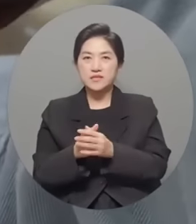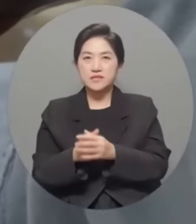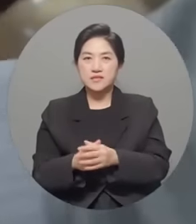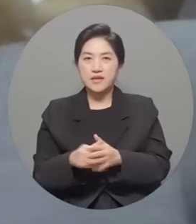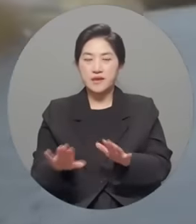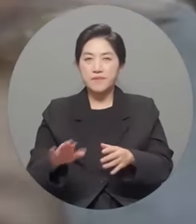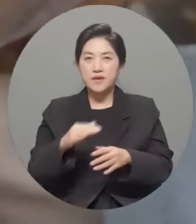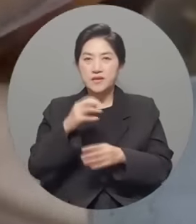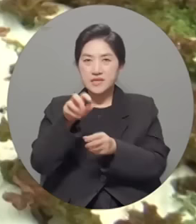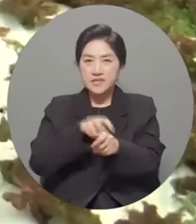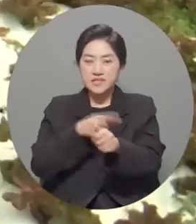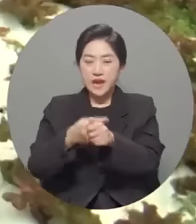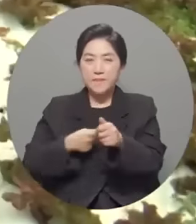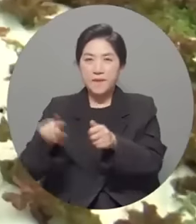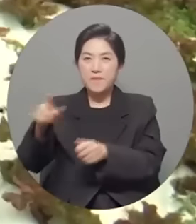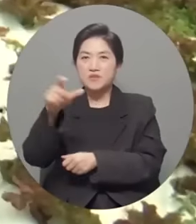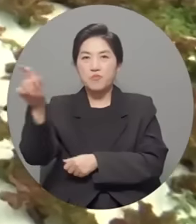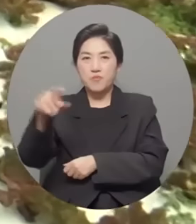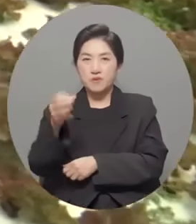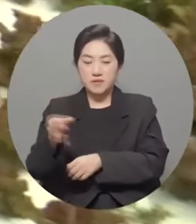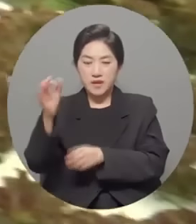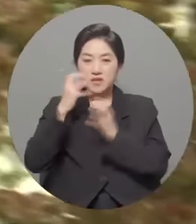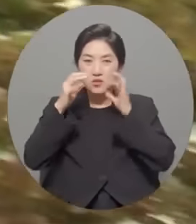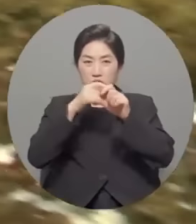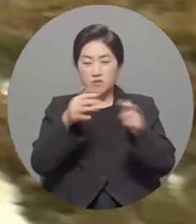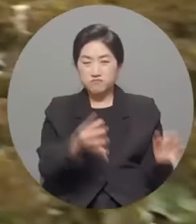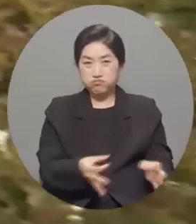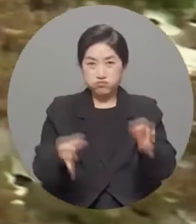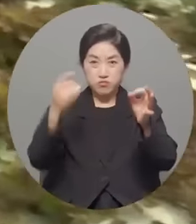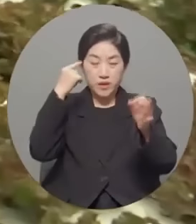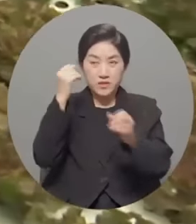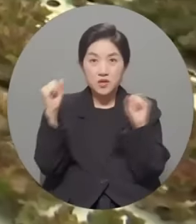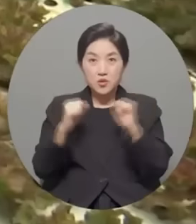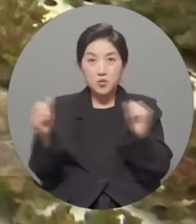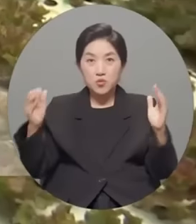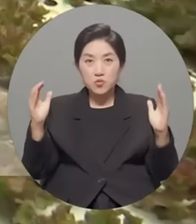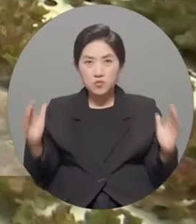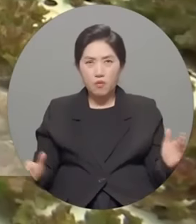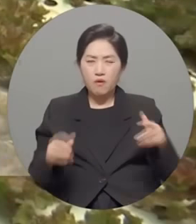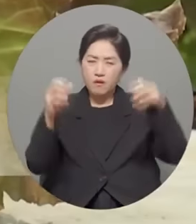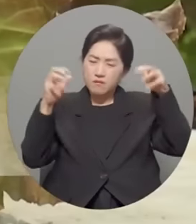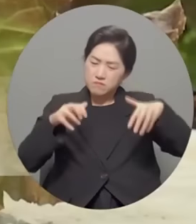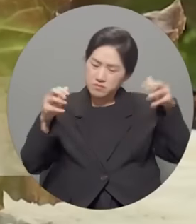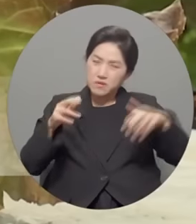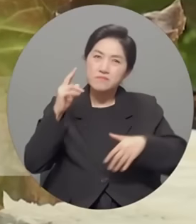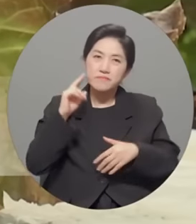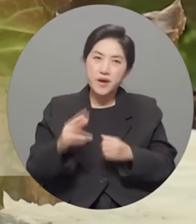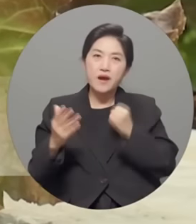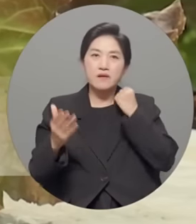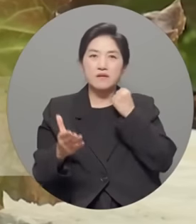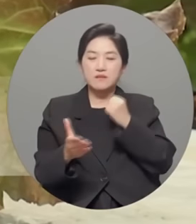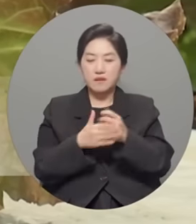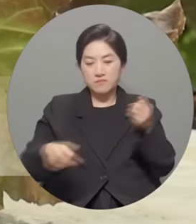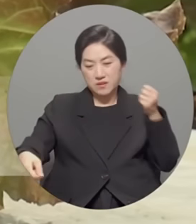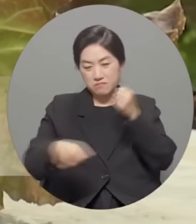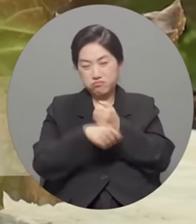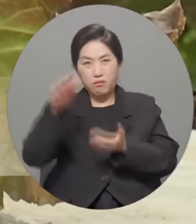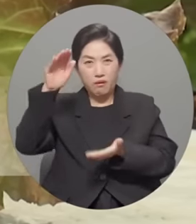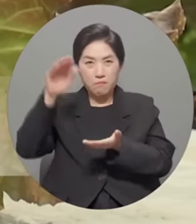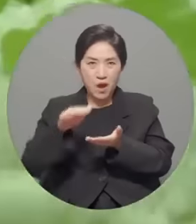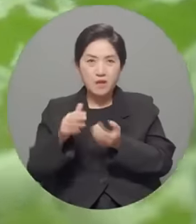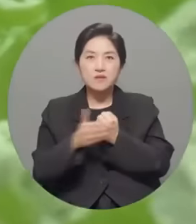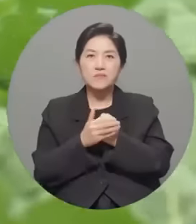뛰었습니다. 채소류 가격이 급등하고 있는 건 지난 겨울 유독 비가 많이 내려 작황이 크게 나빠졌기